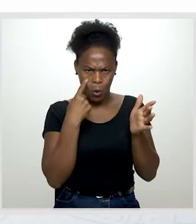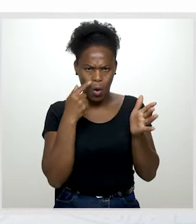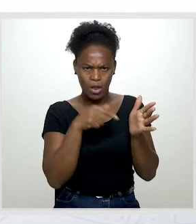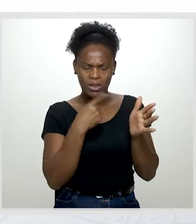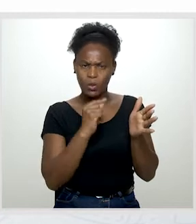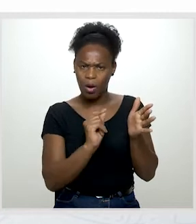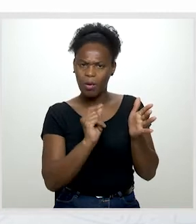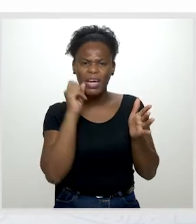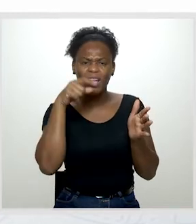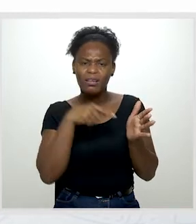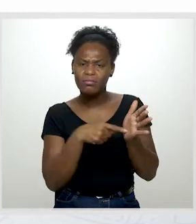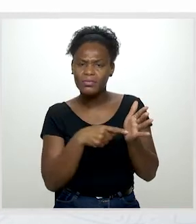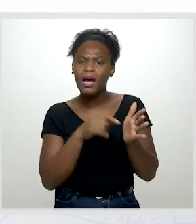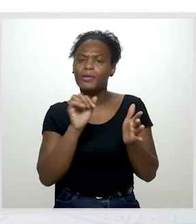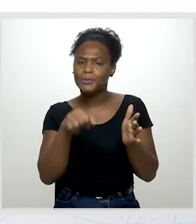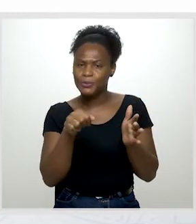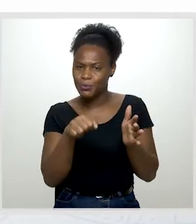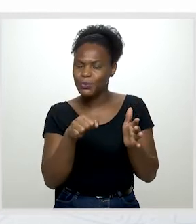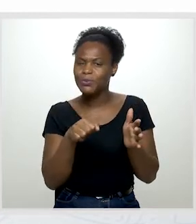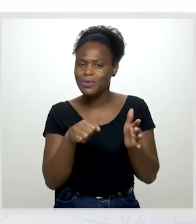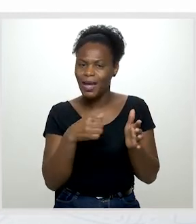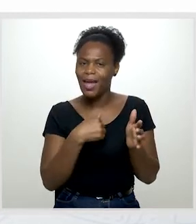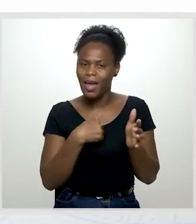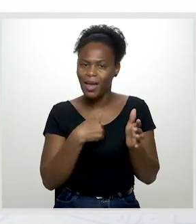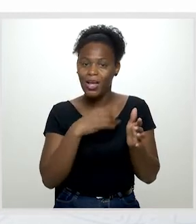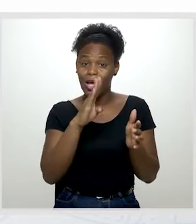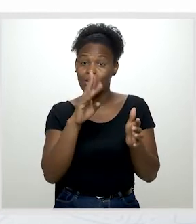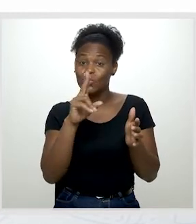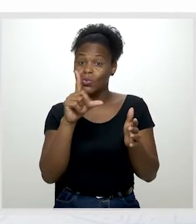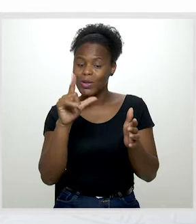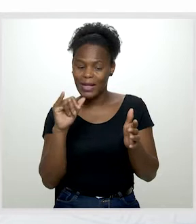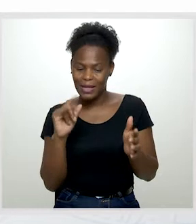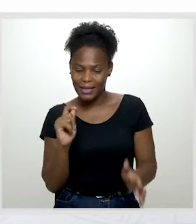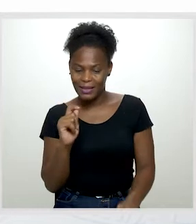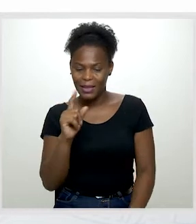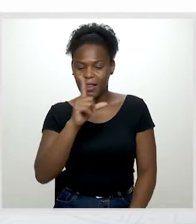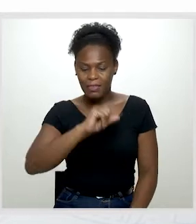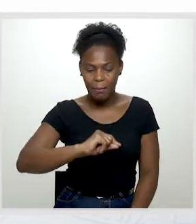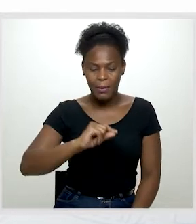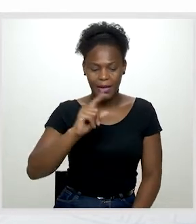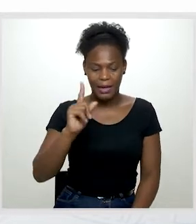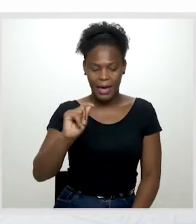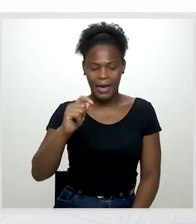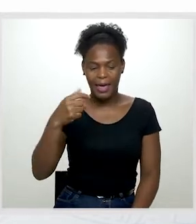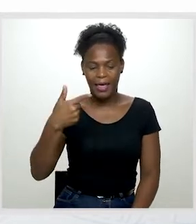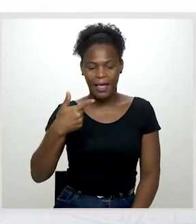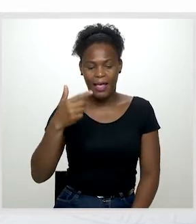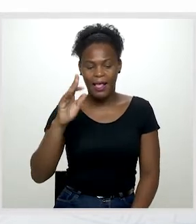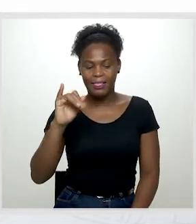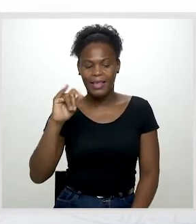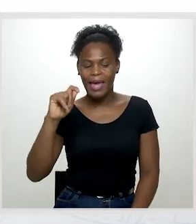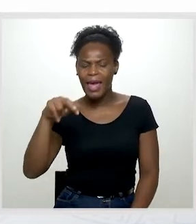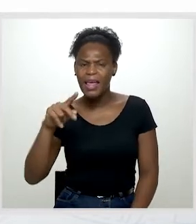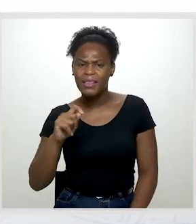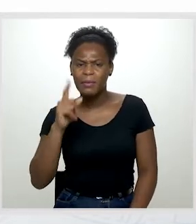de ces images? Oui, Julie et Étienne. Qu'est-ce que Julie